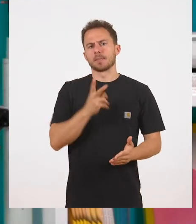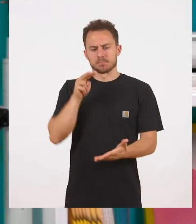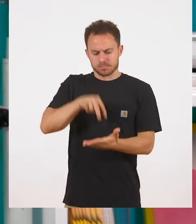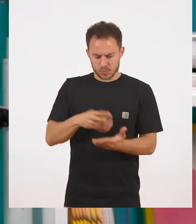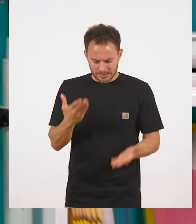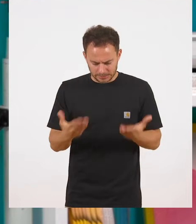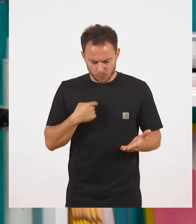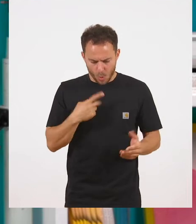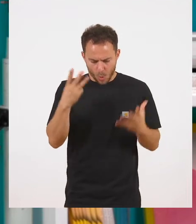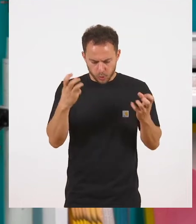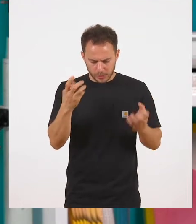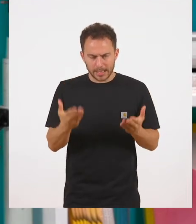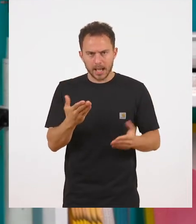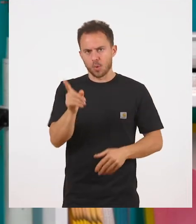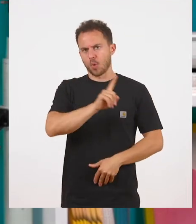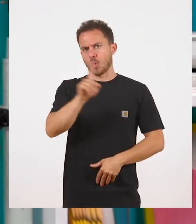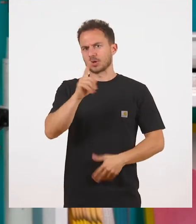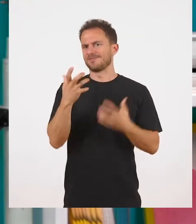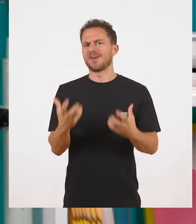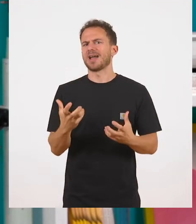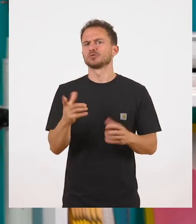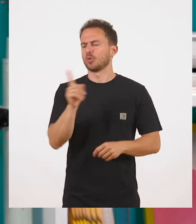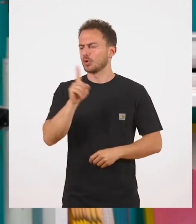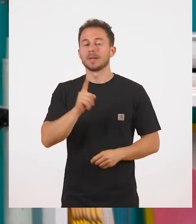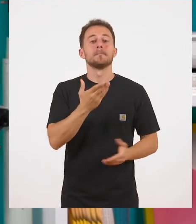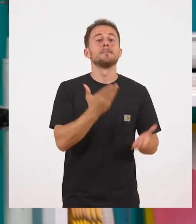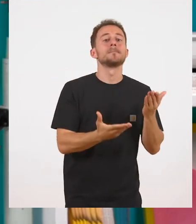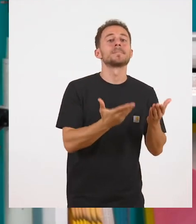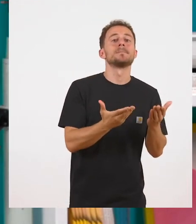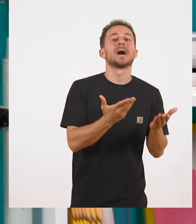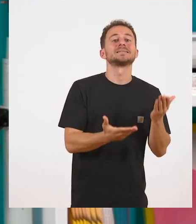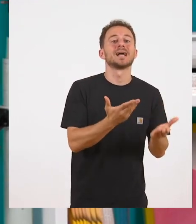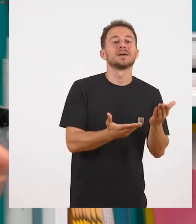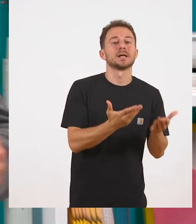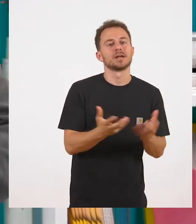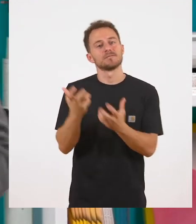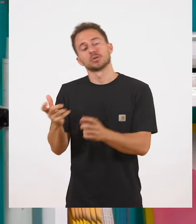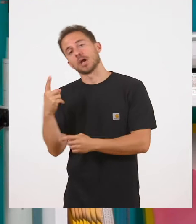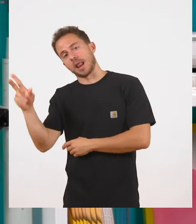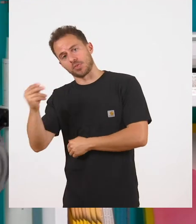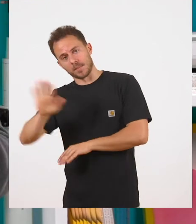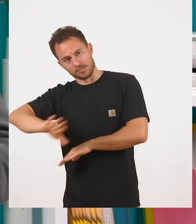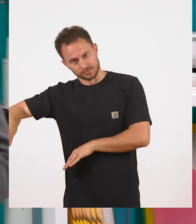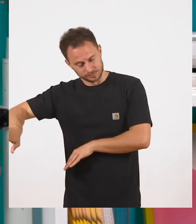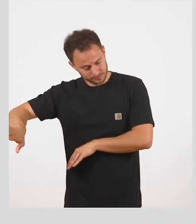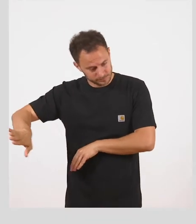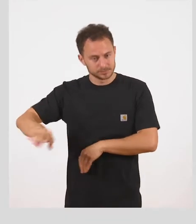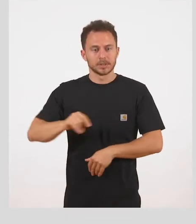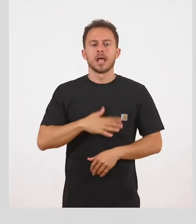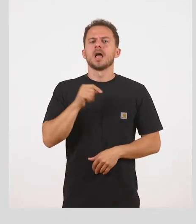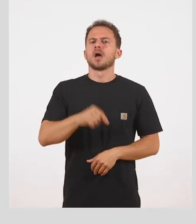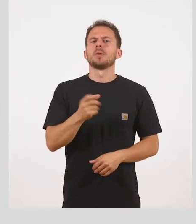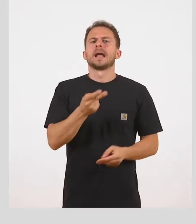80 κιλά. Δεν είναι το βάρος 80 κιλά, είναι η μάζα σου 80 κιλά. Εντάξει. Άρα λοιπόν, υπό διαίρεση των κιλών έχουμε